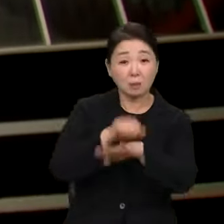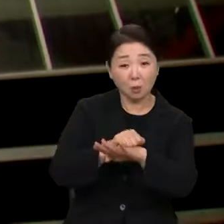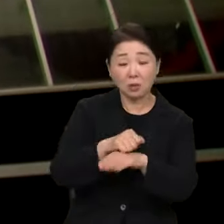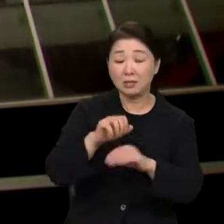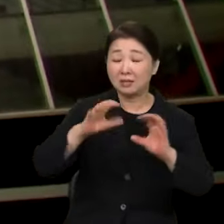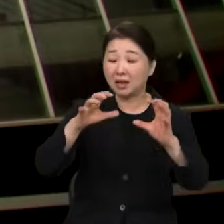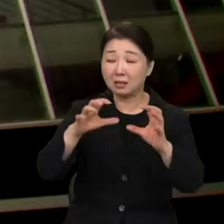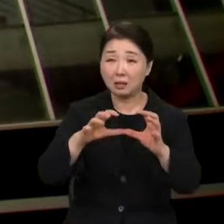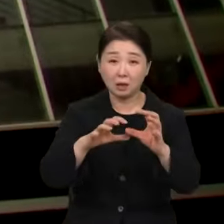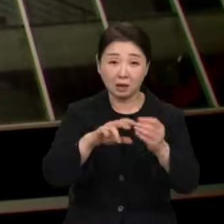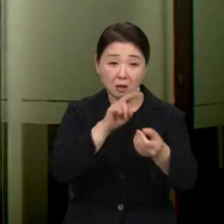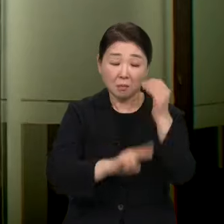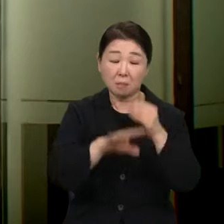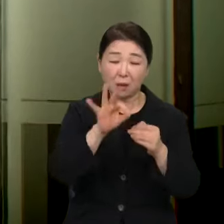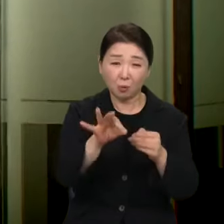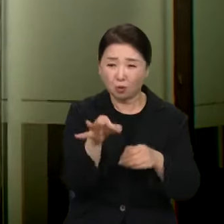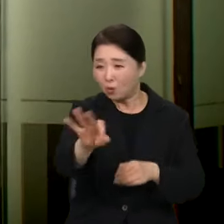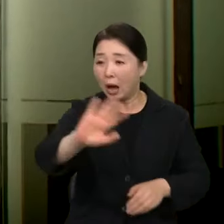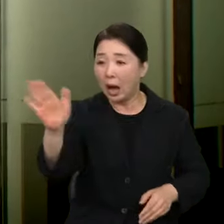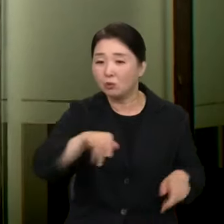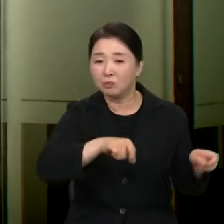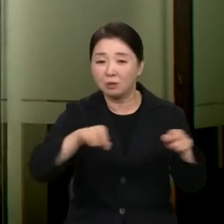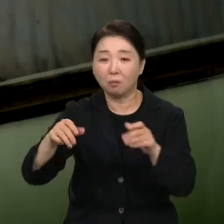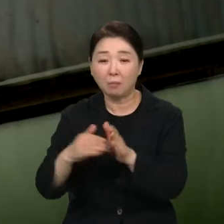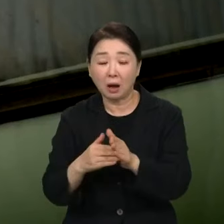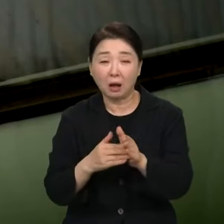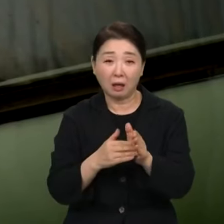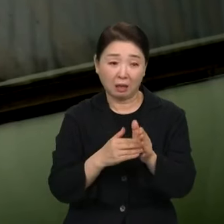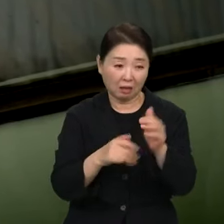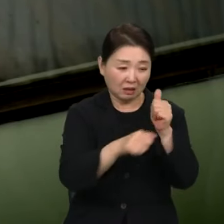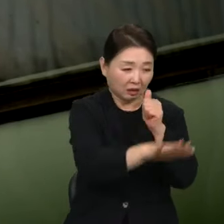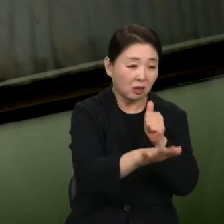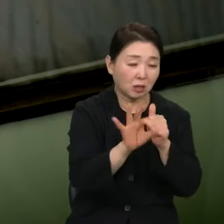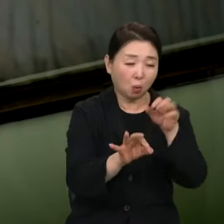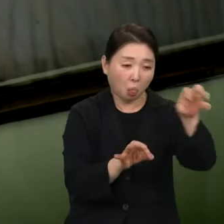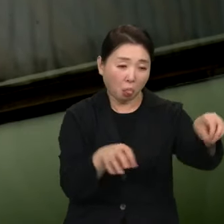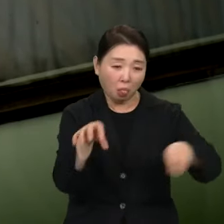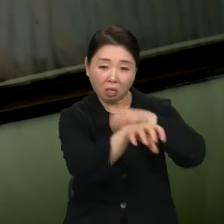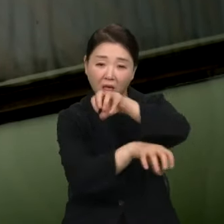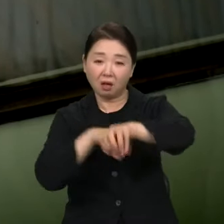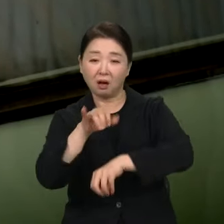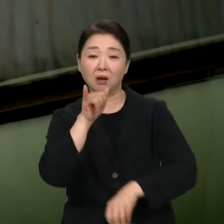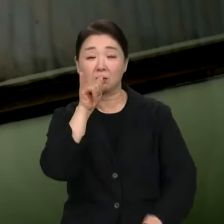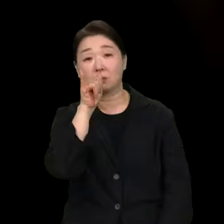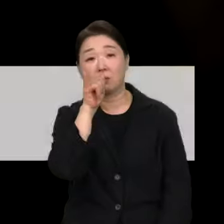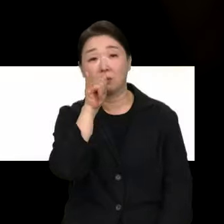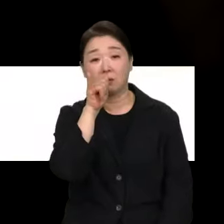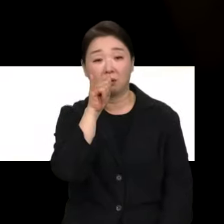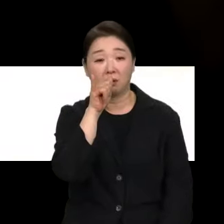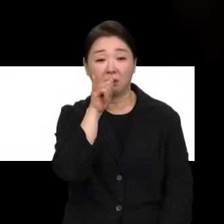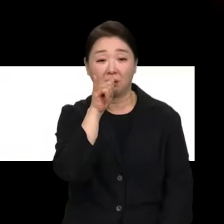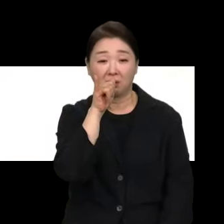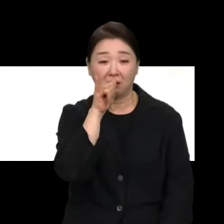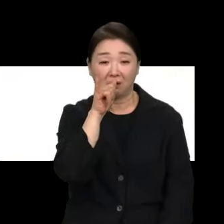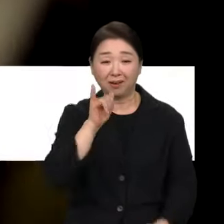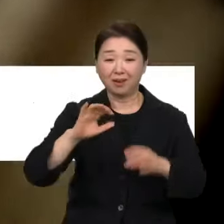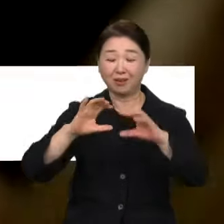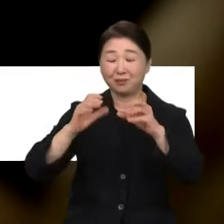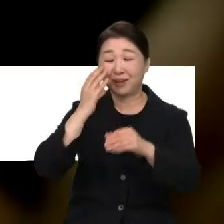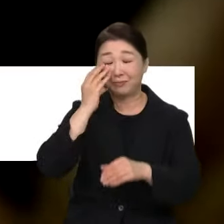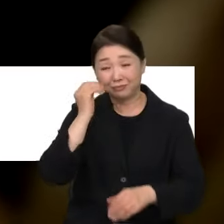발생한 판매대금 정산을 미루며 계열사 간 돌려막는 일이 비일비재했던 겁니다. 잘 되는 국가 같은